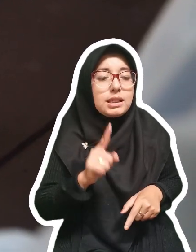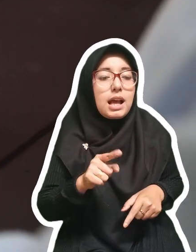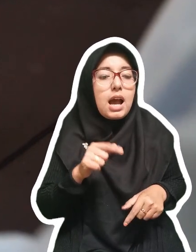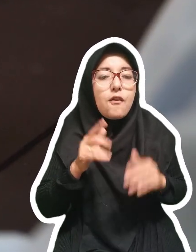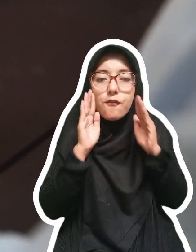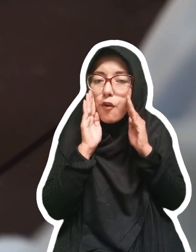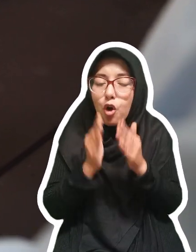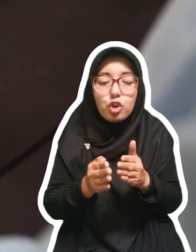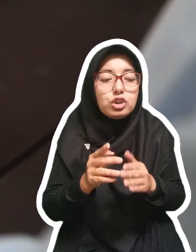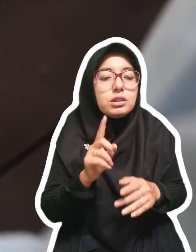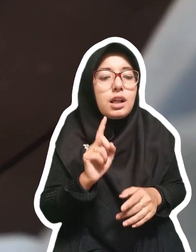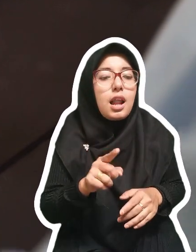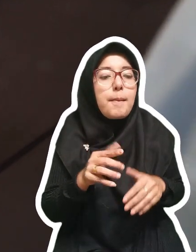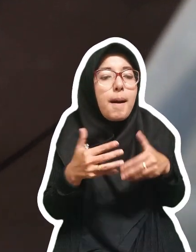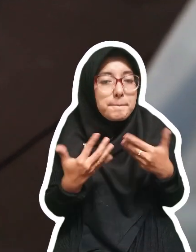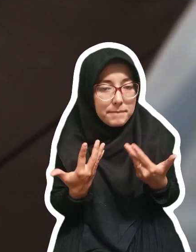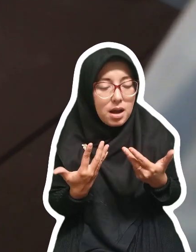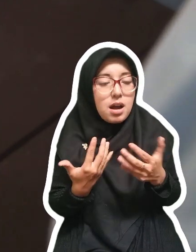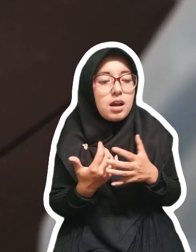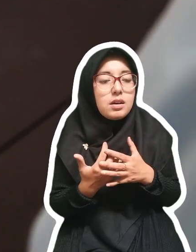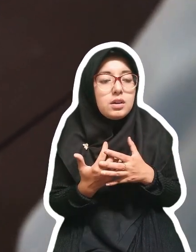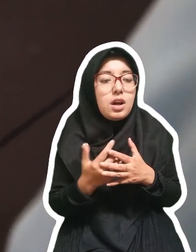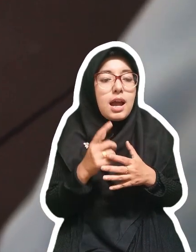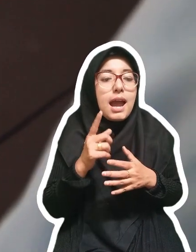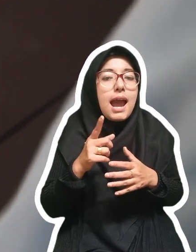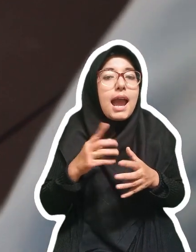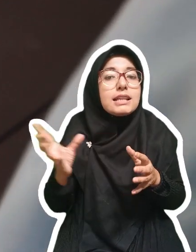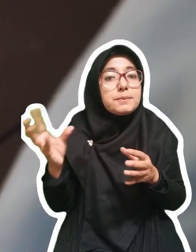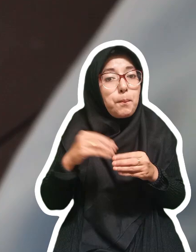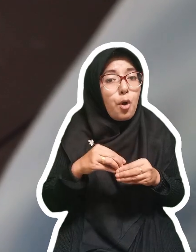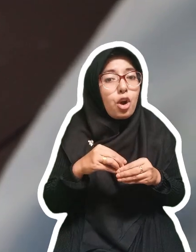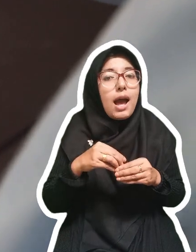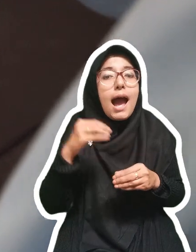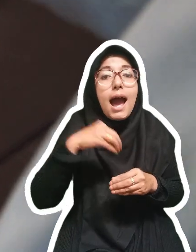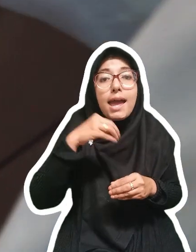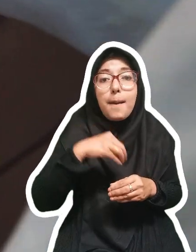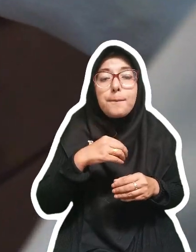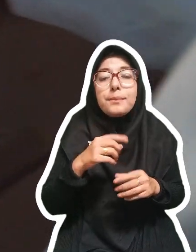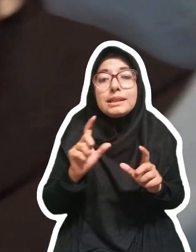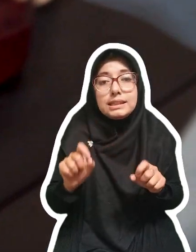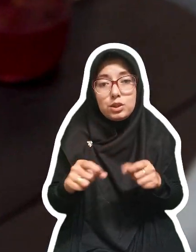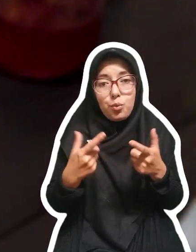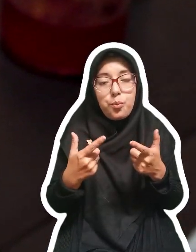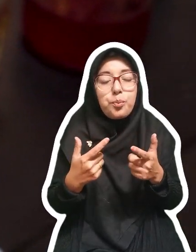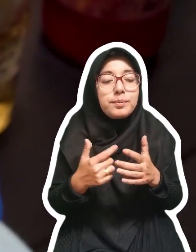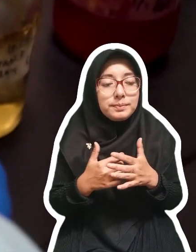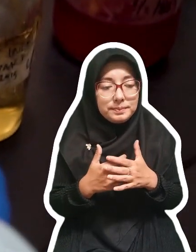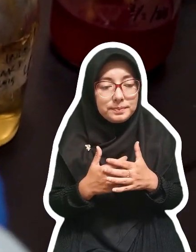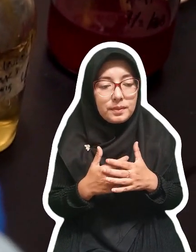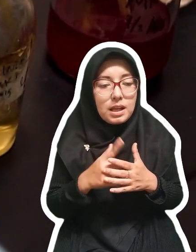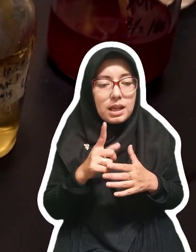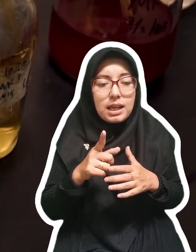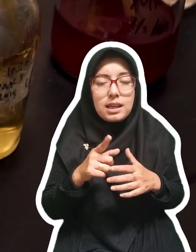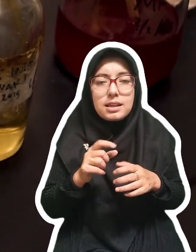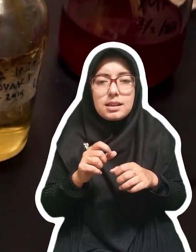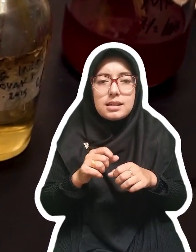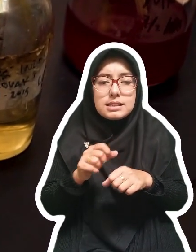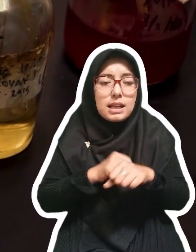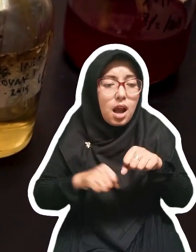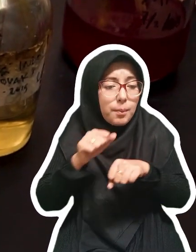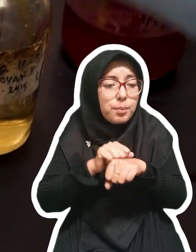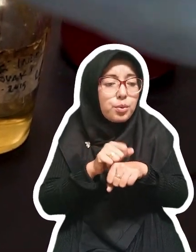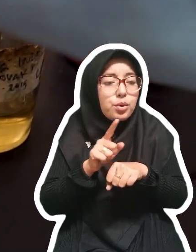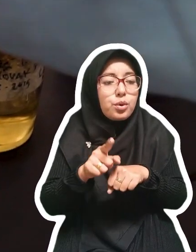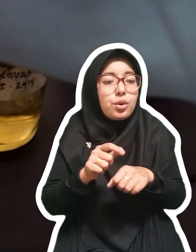ini fokus terhadap ekspor ayam hidup ke Singapura, itu